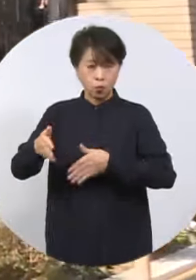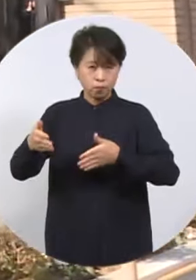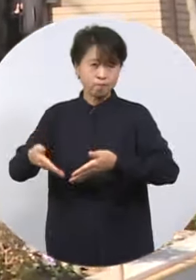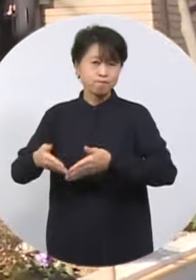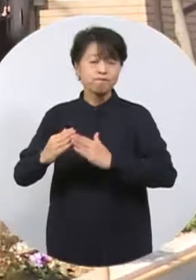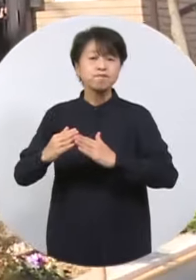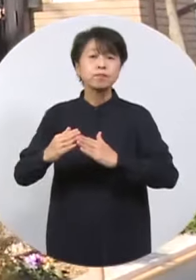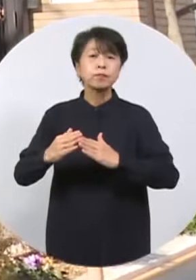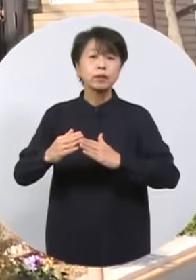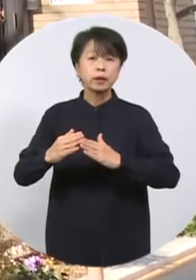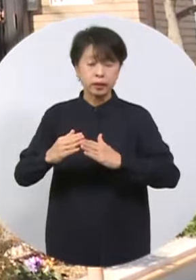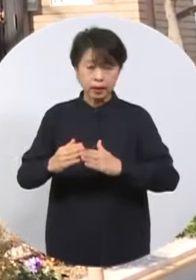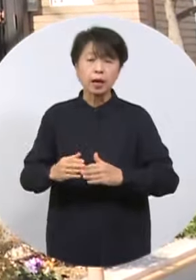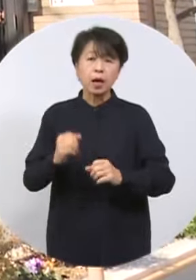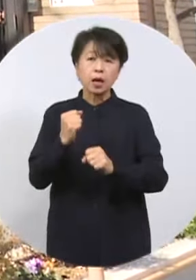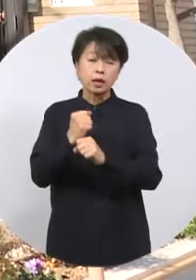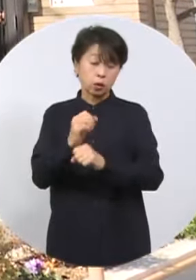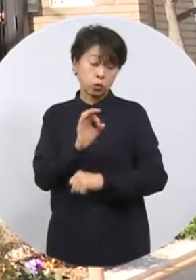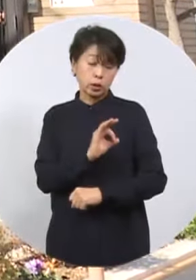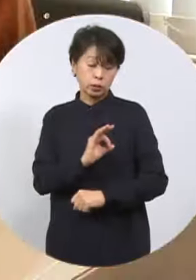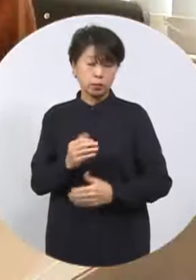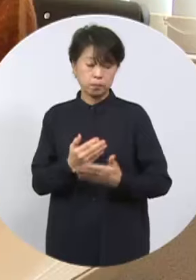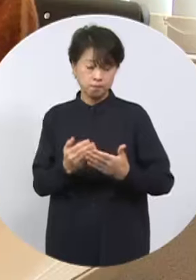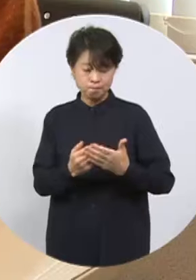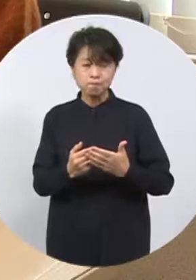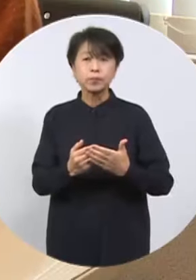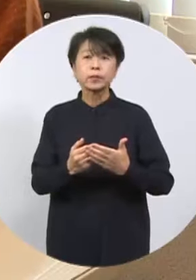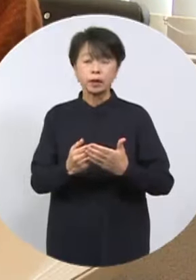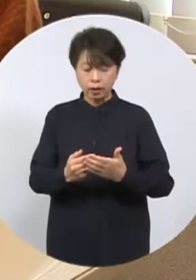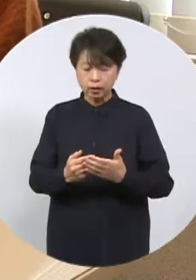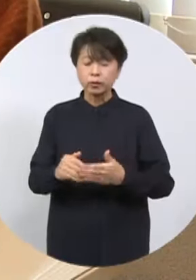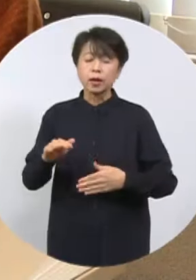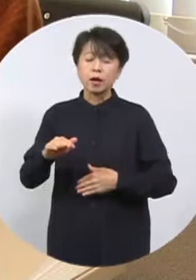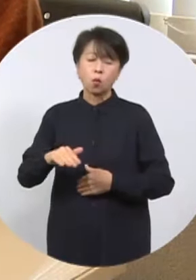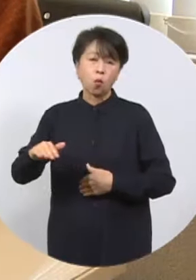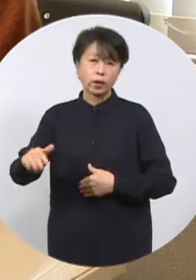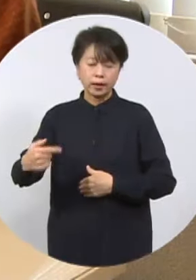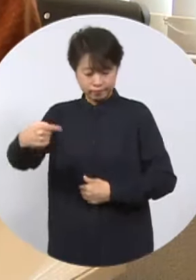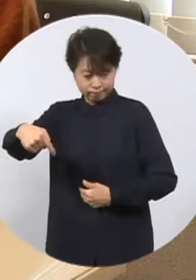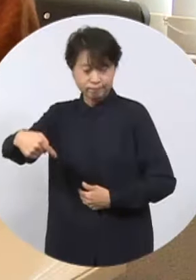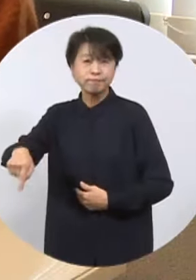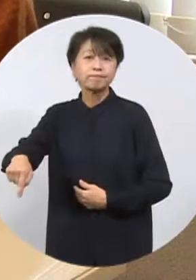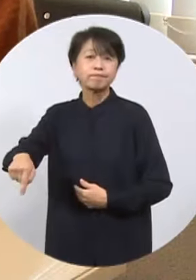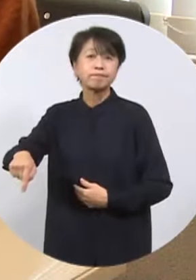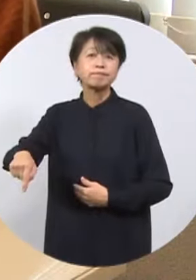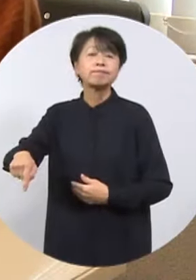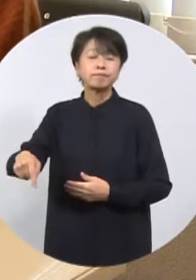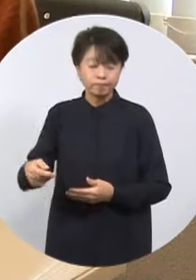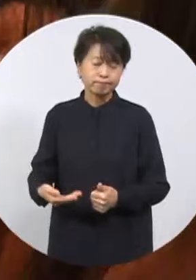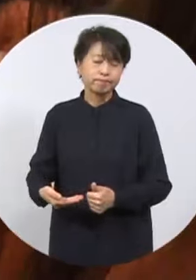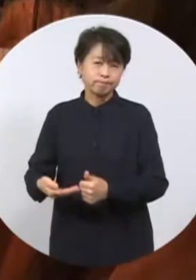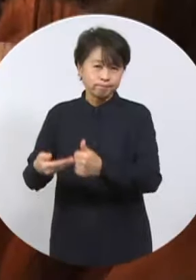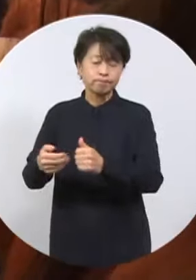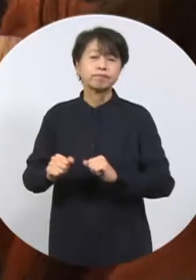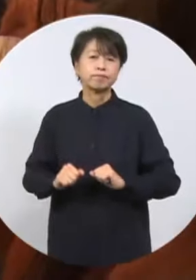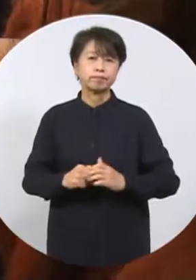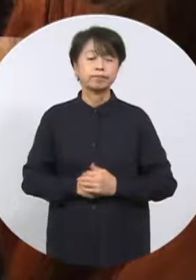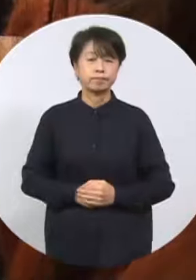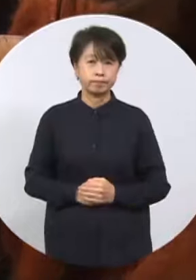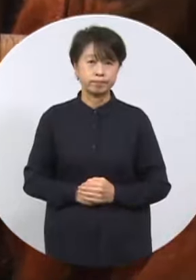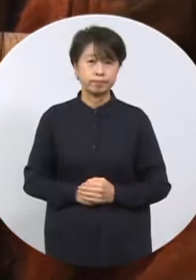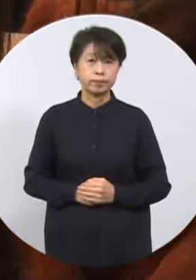けでなく画塾、優美社の塾長として後継者育成にも取り組まれています。ということ